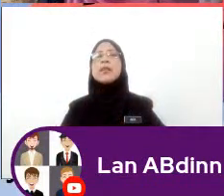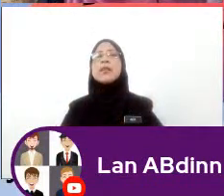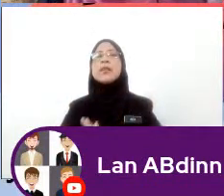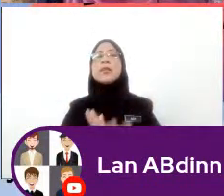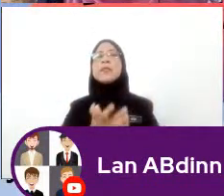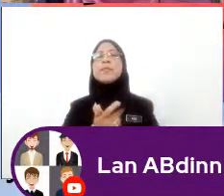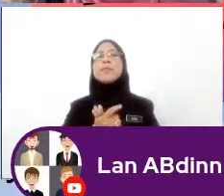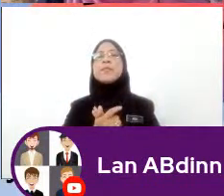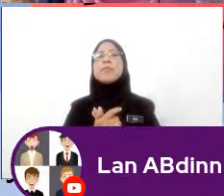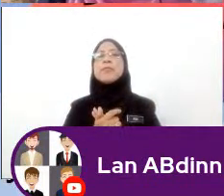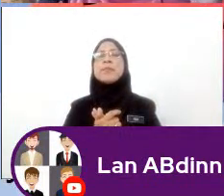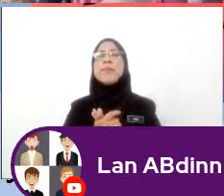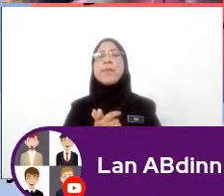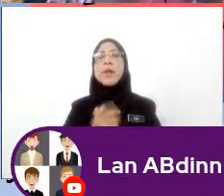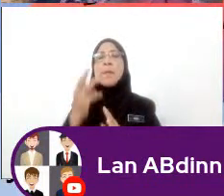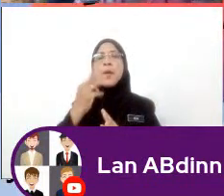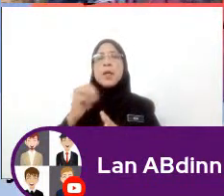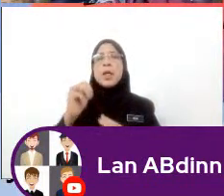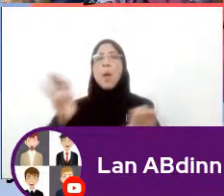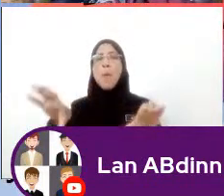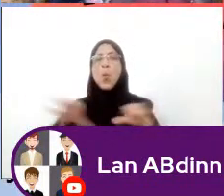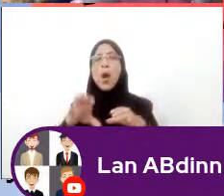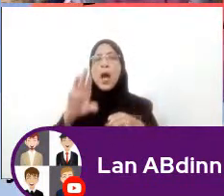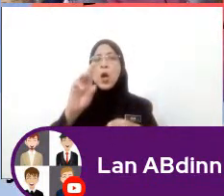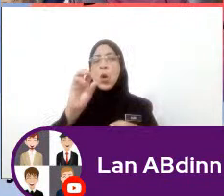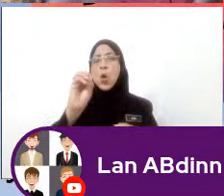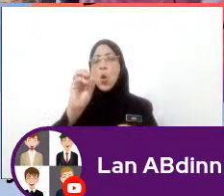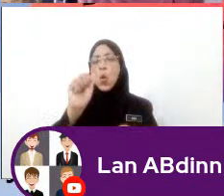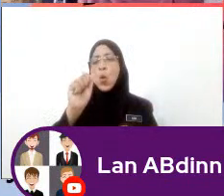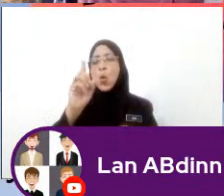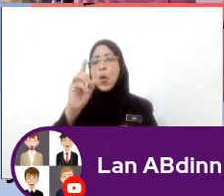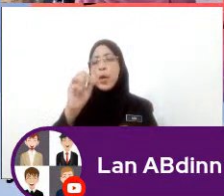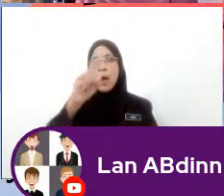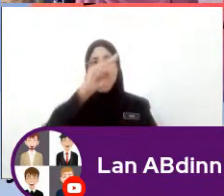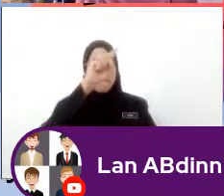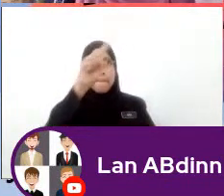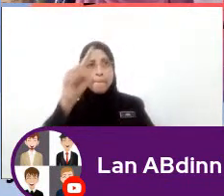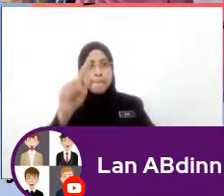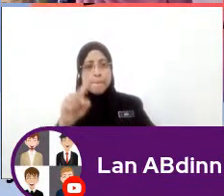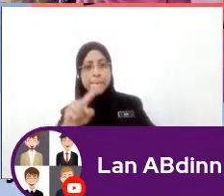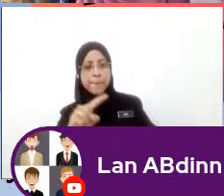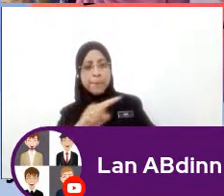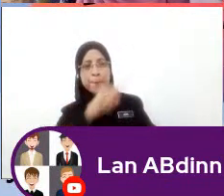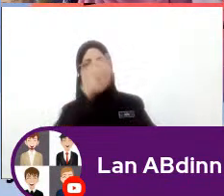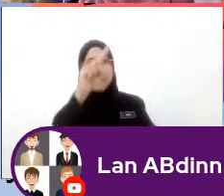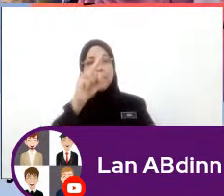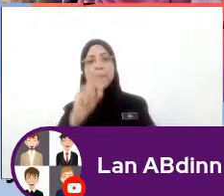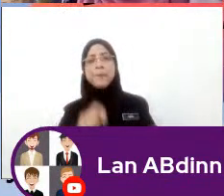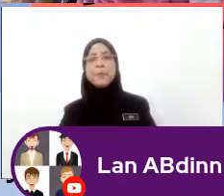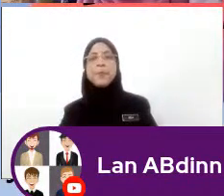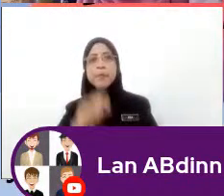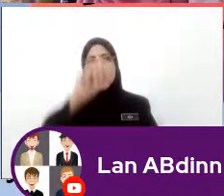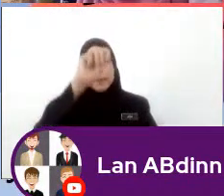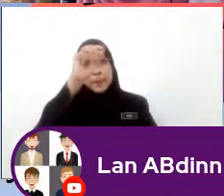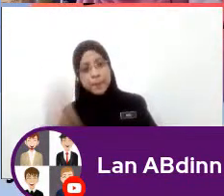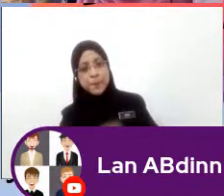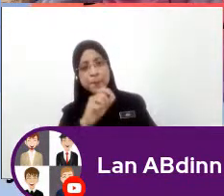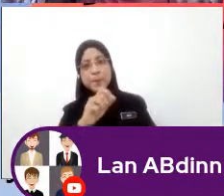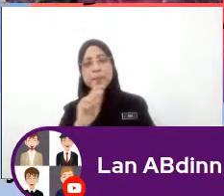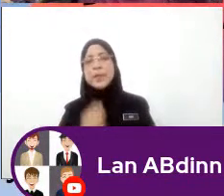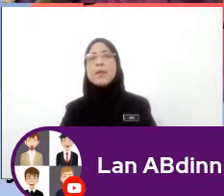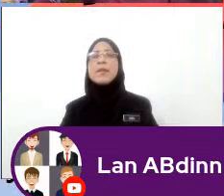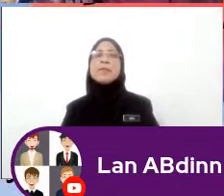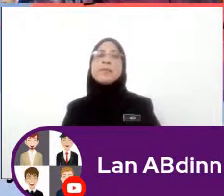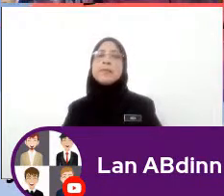tercetuslah mereka buat roda ni. Jadi kalau nampak kan macam tapai ada bulat bulat warna merun tu,